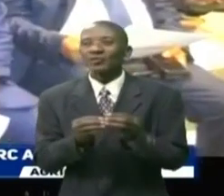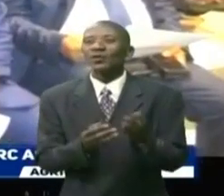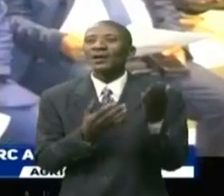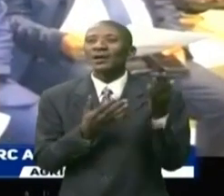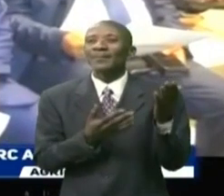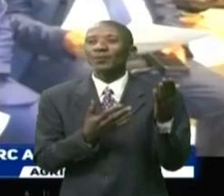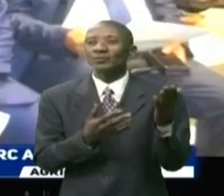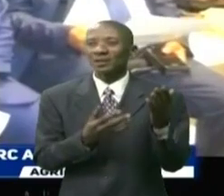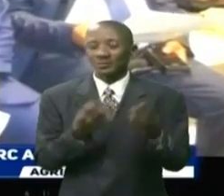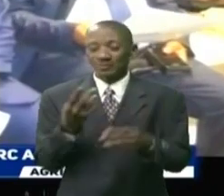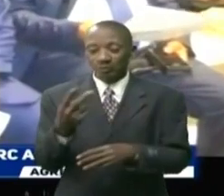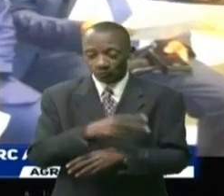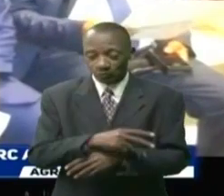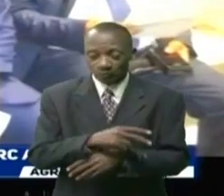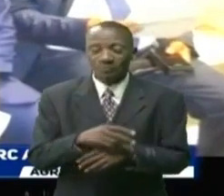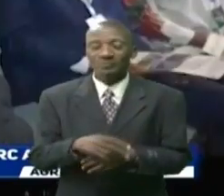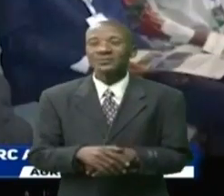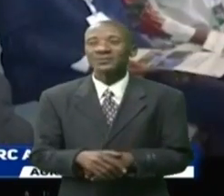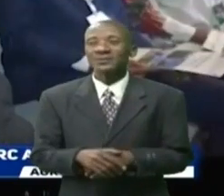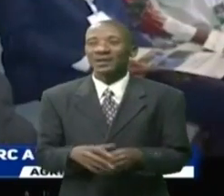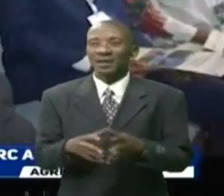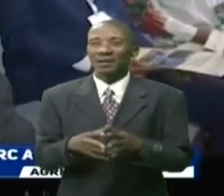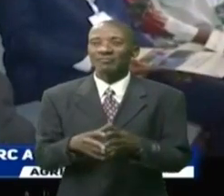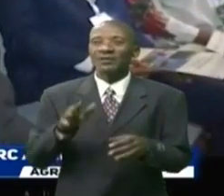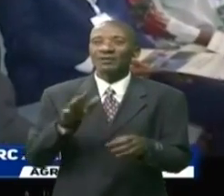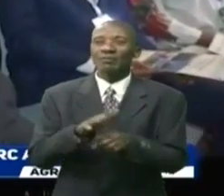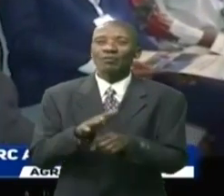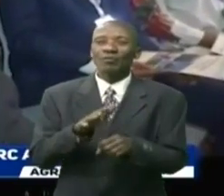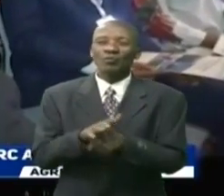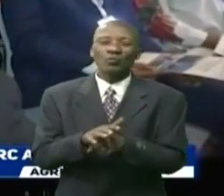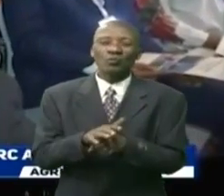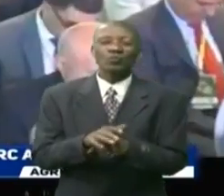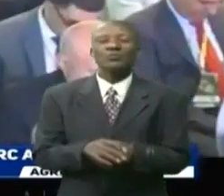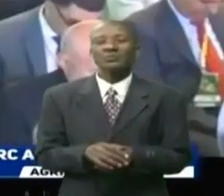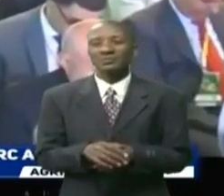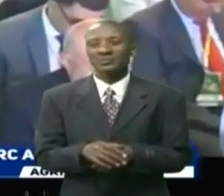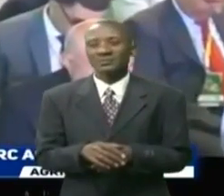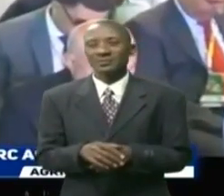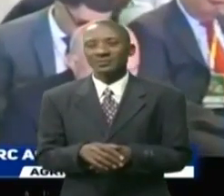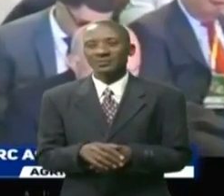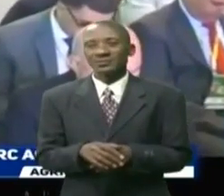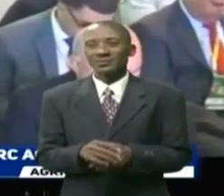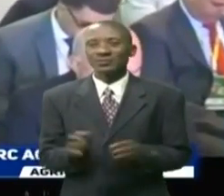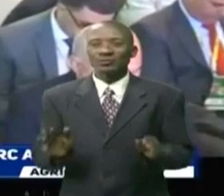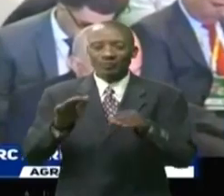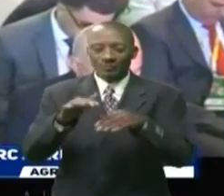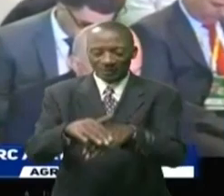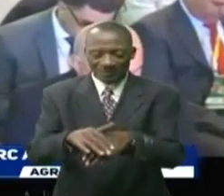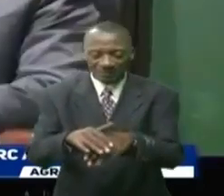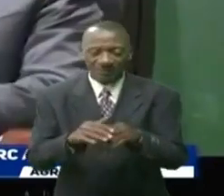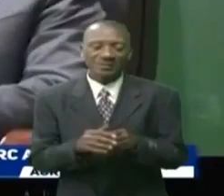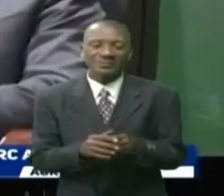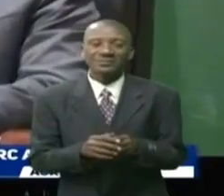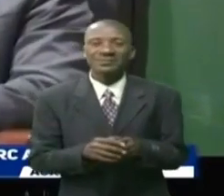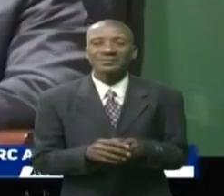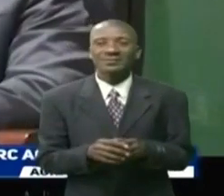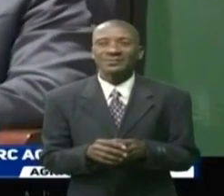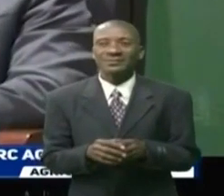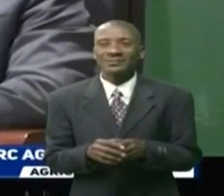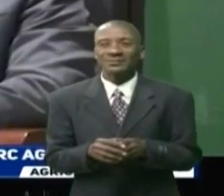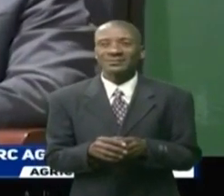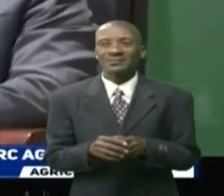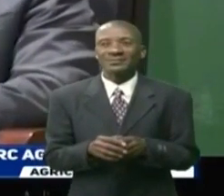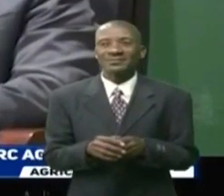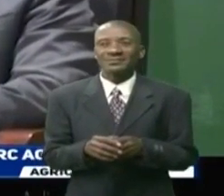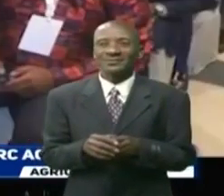Forum. Il vise à susciter l'engagement du secteur privé, tant national qu'international, en mettant en évidence les mesures